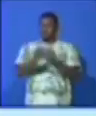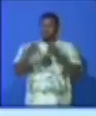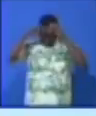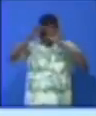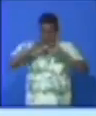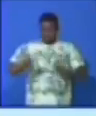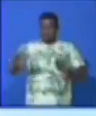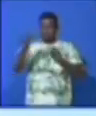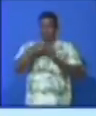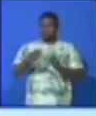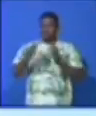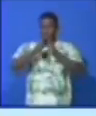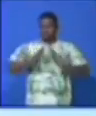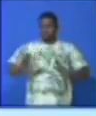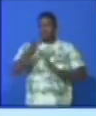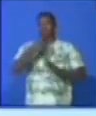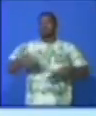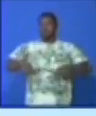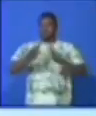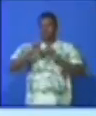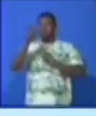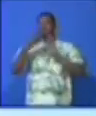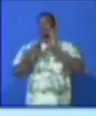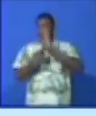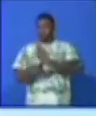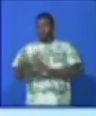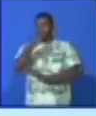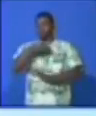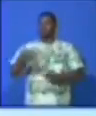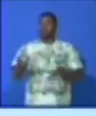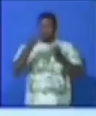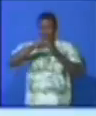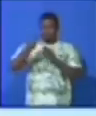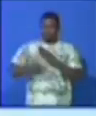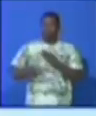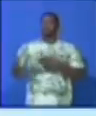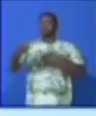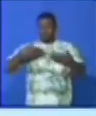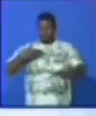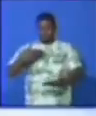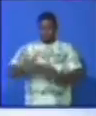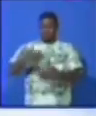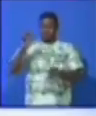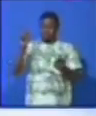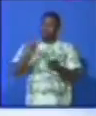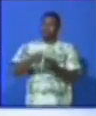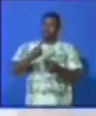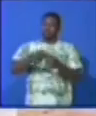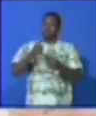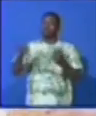au chef de l'État les résultats atteints au premier jour de travaux. Urbain Sommet, Ismaël Diloma Sirima.